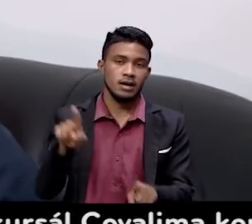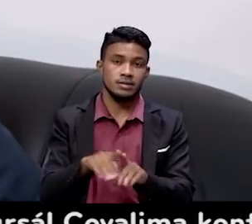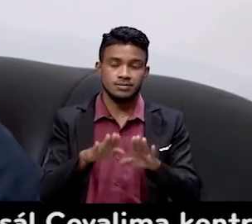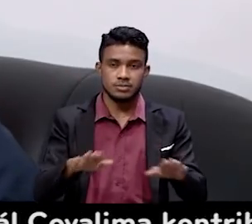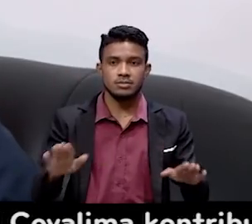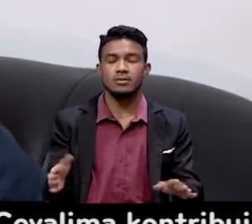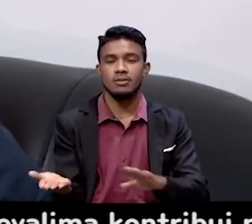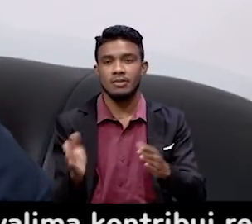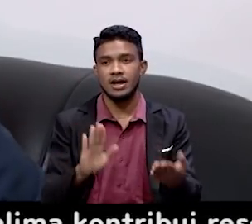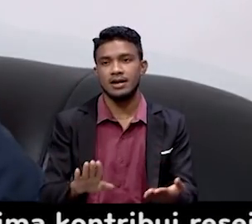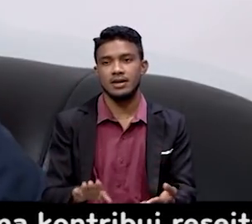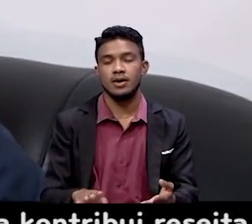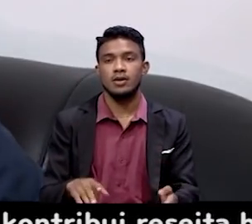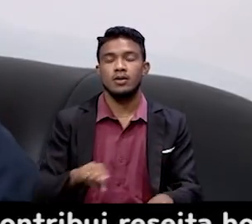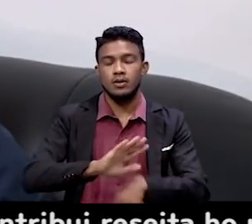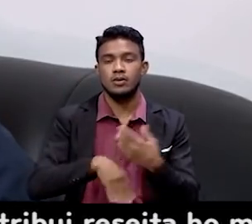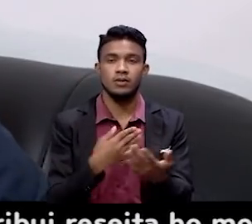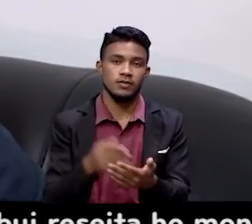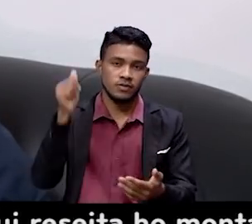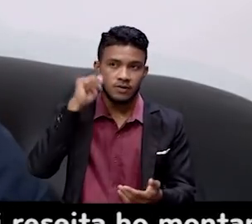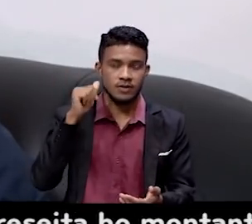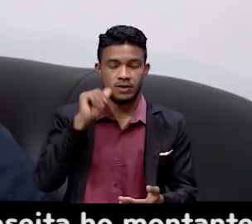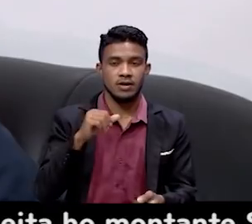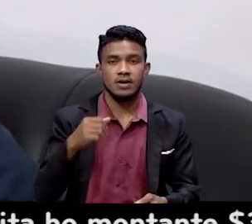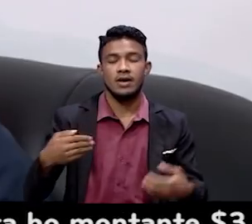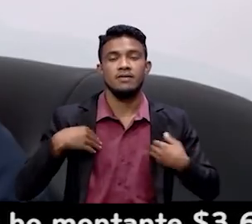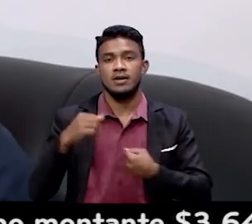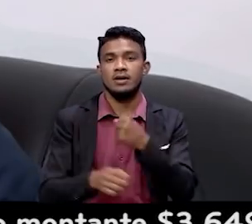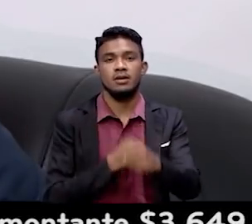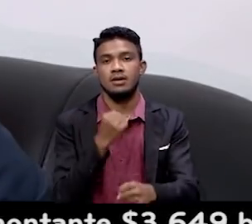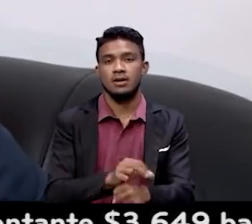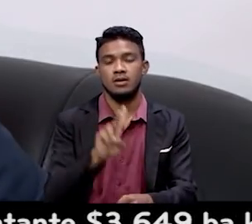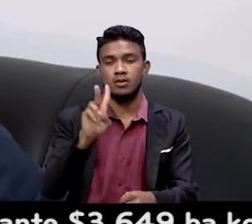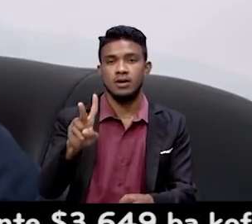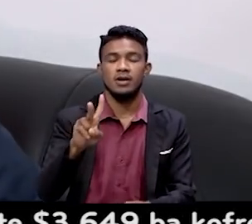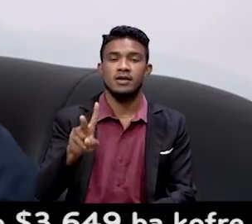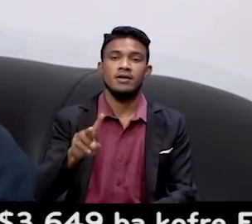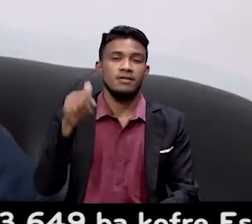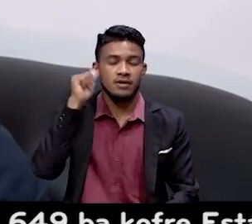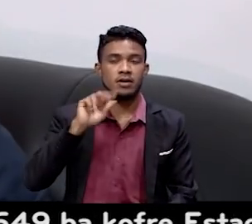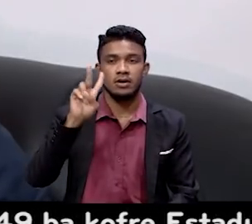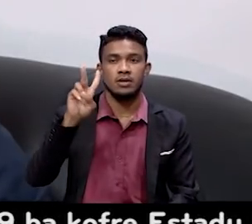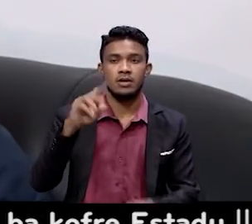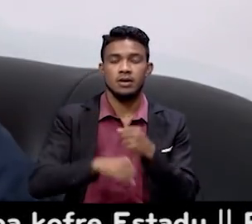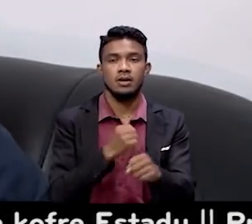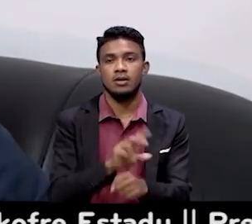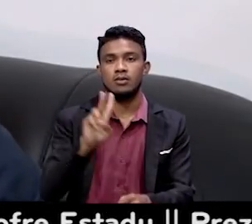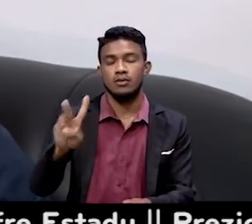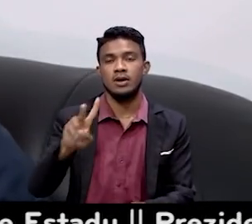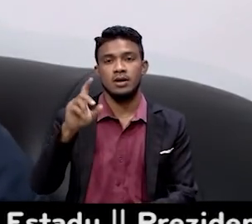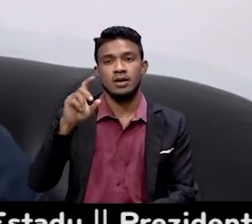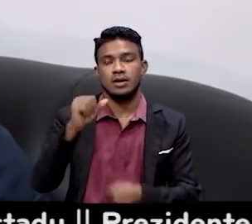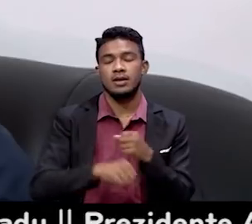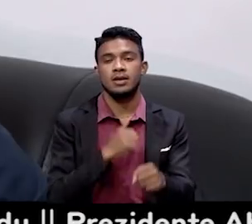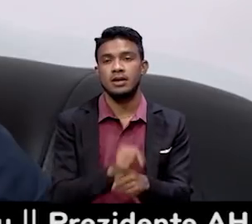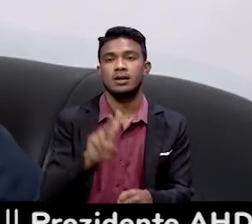Lakon to agora lakon. Iha tinan rua feto tinan rua, tinan hap, tinan neng, tinan